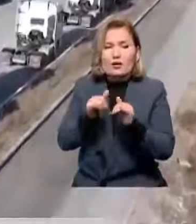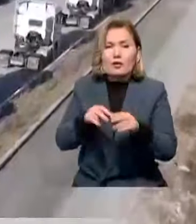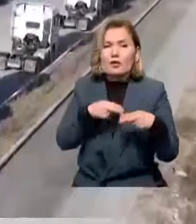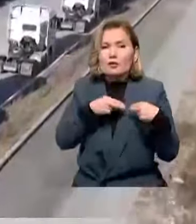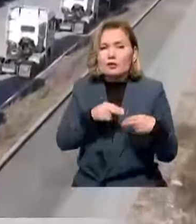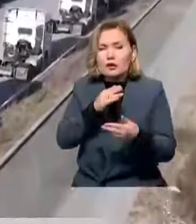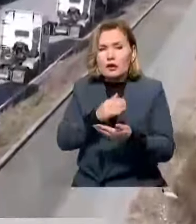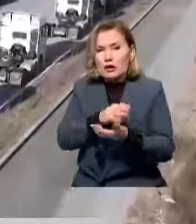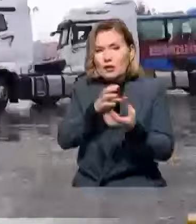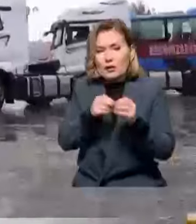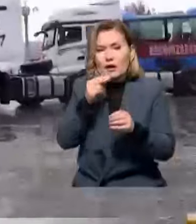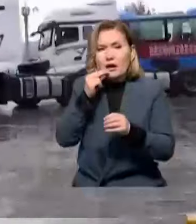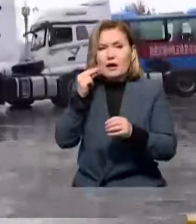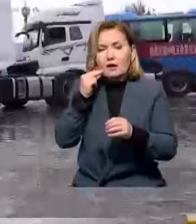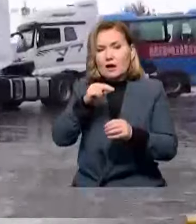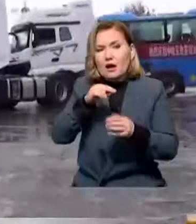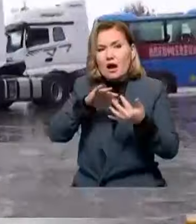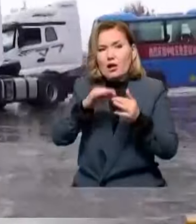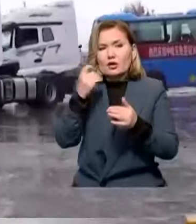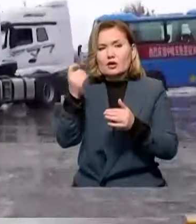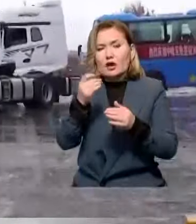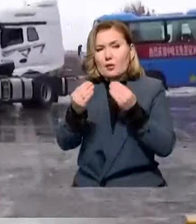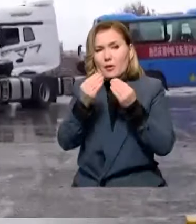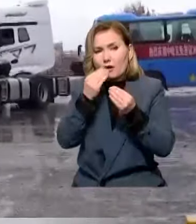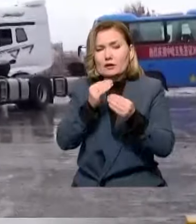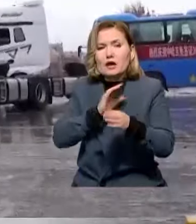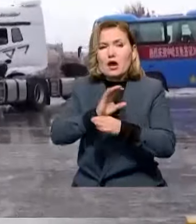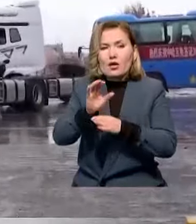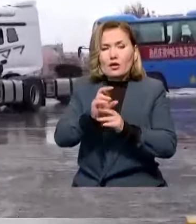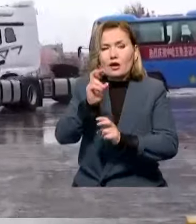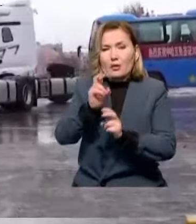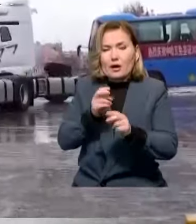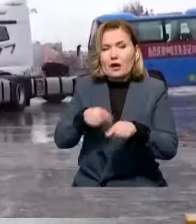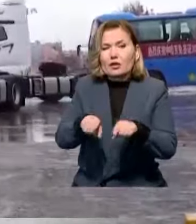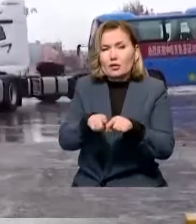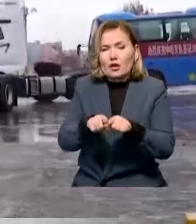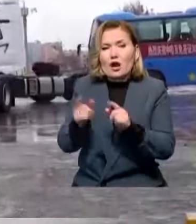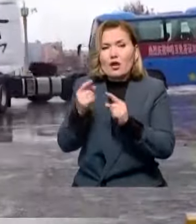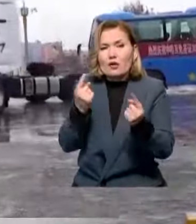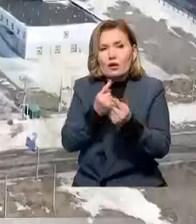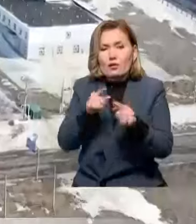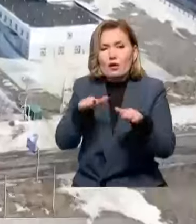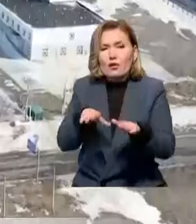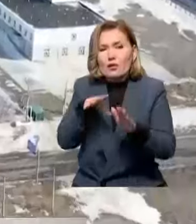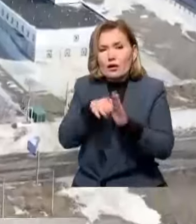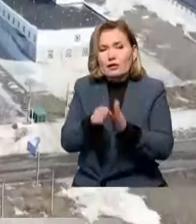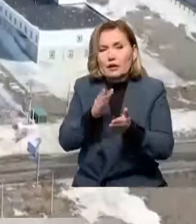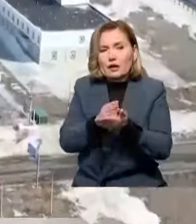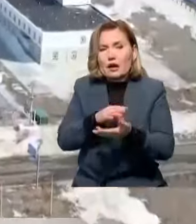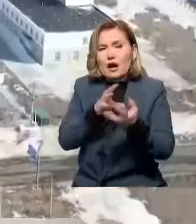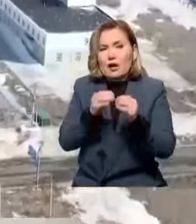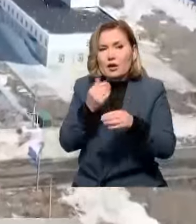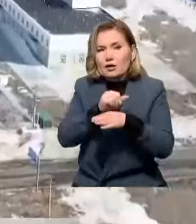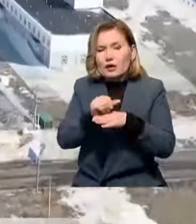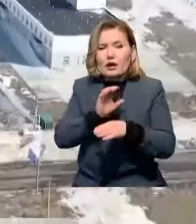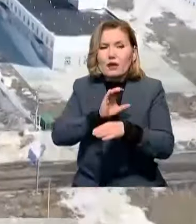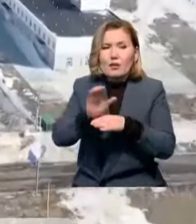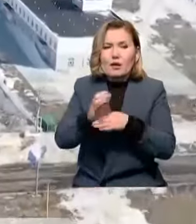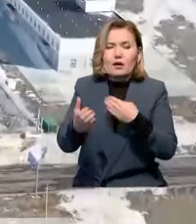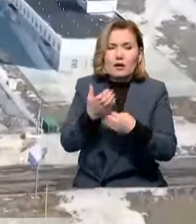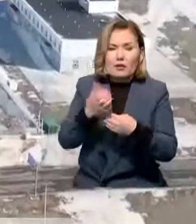салынады. Сонымен қатар ауыл шаруашылығы өнімдерін өңдеу, оның логистикасы және қойма кіреді. Импорт пен экспорт шикізат